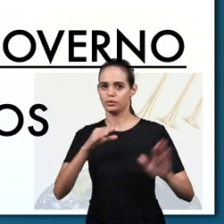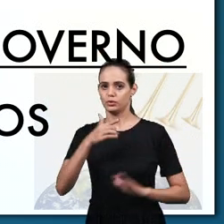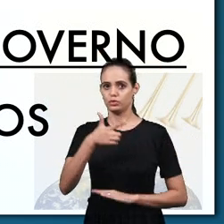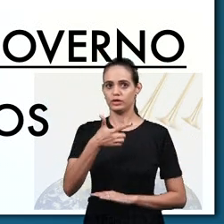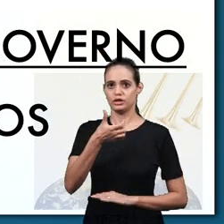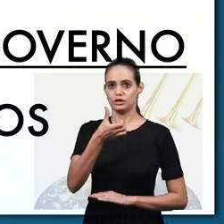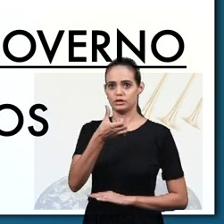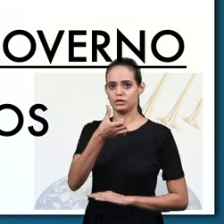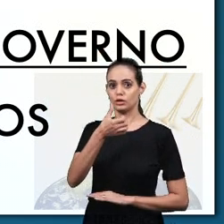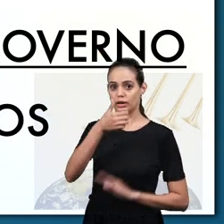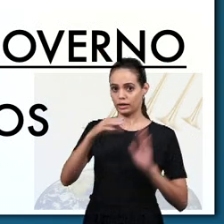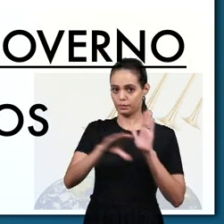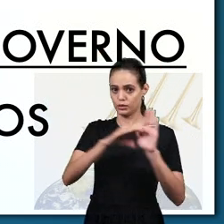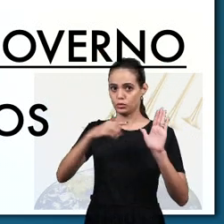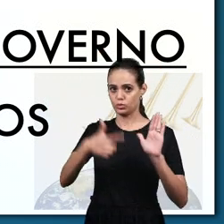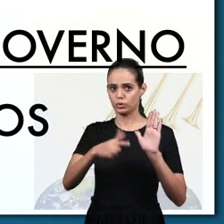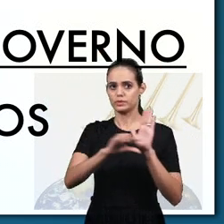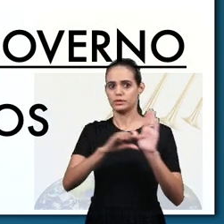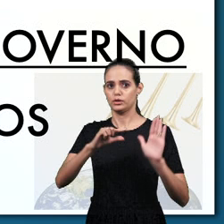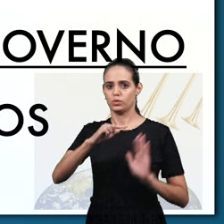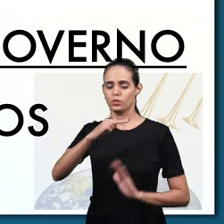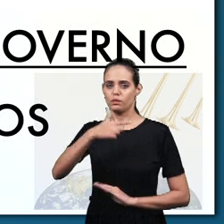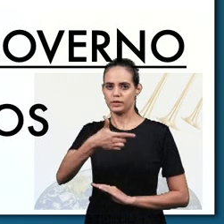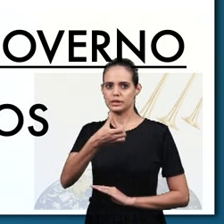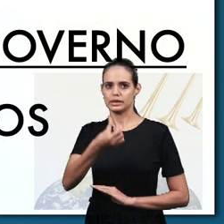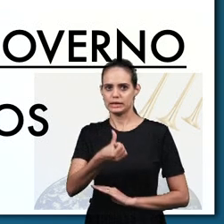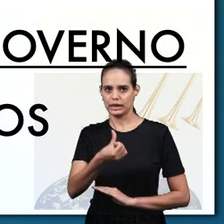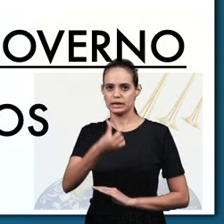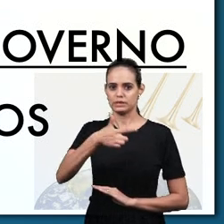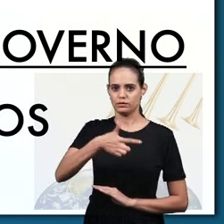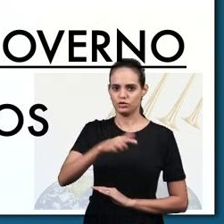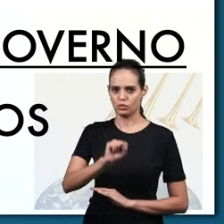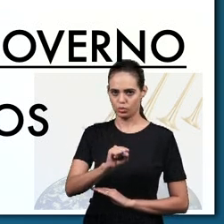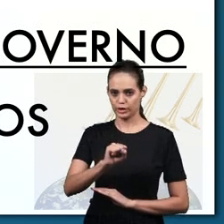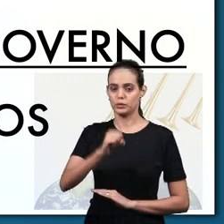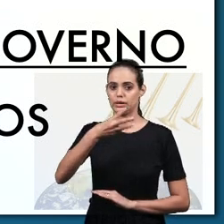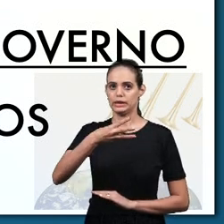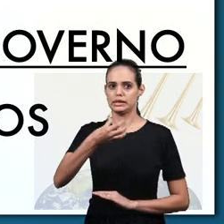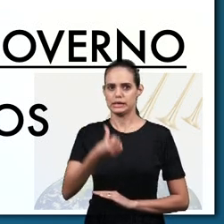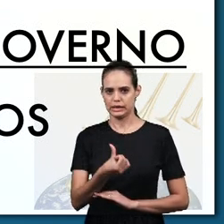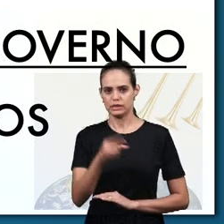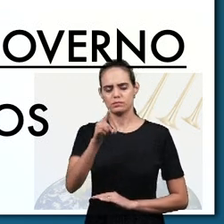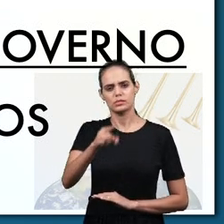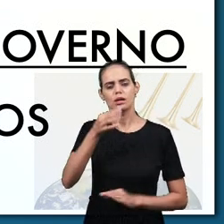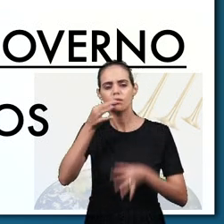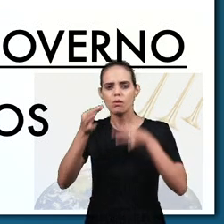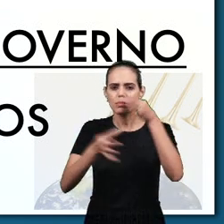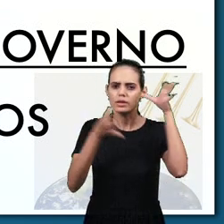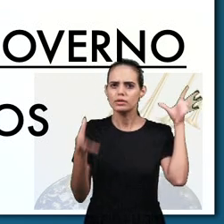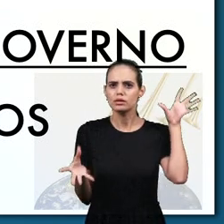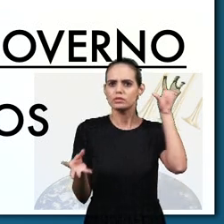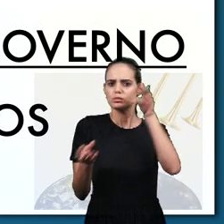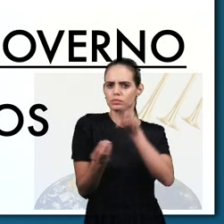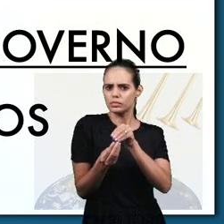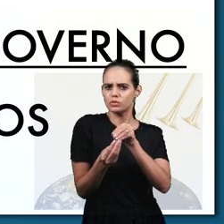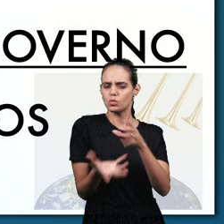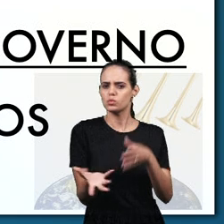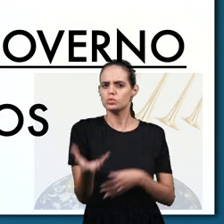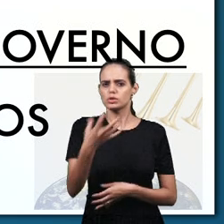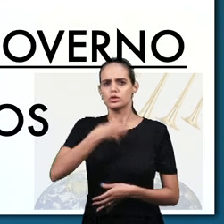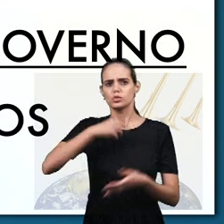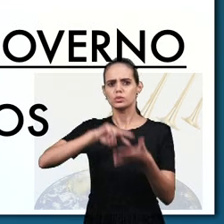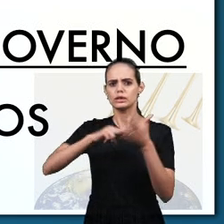B. Commentez de manière résumée le sens du jugement à chaque péché qui n'a pas été toléré par